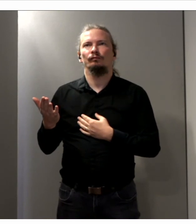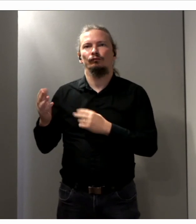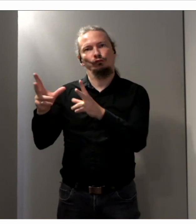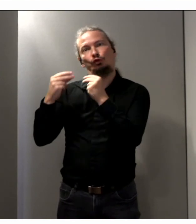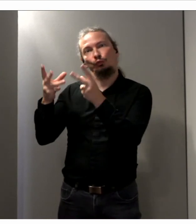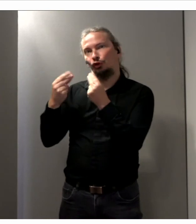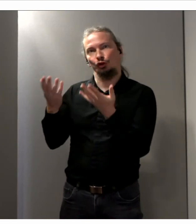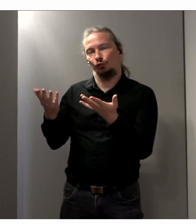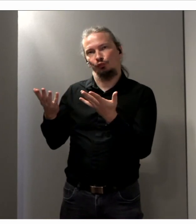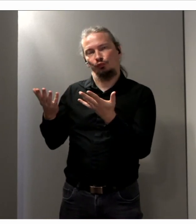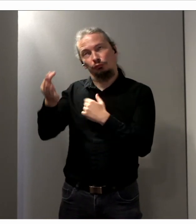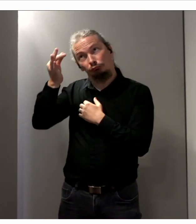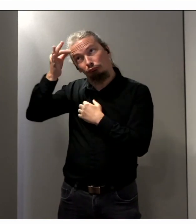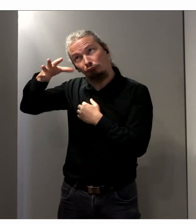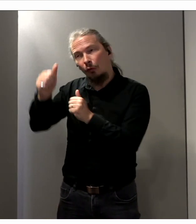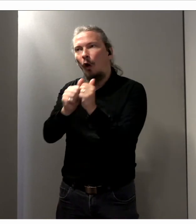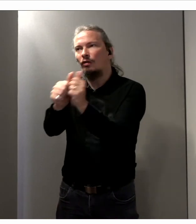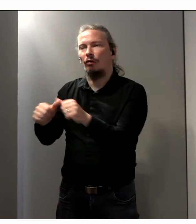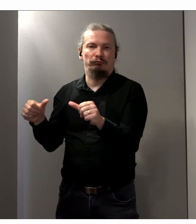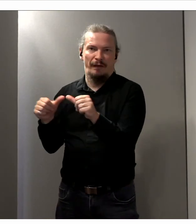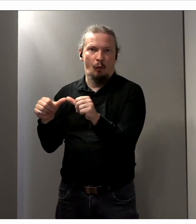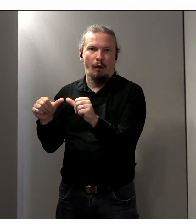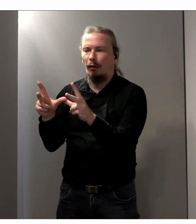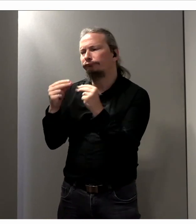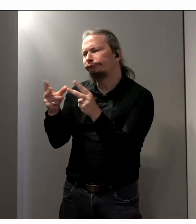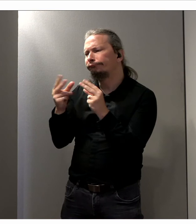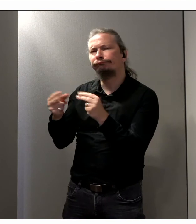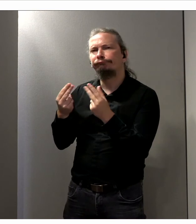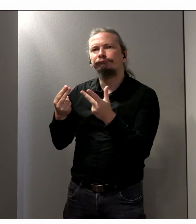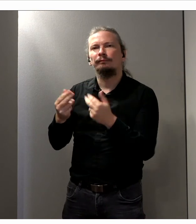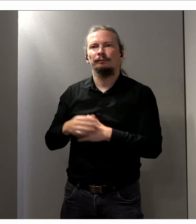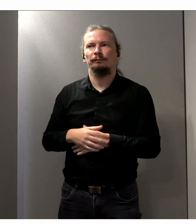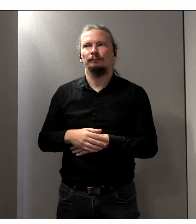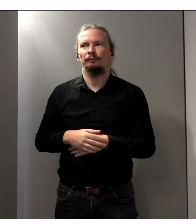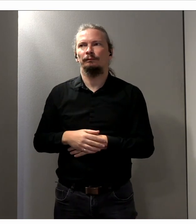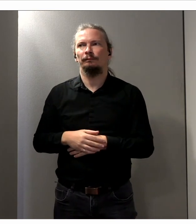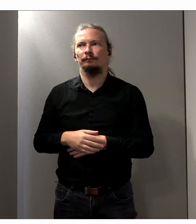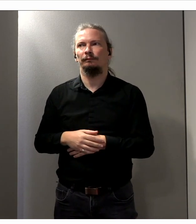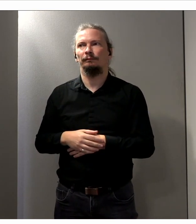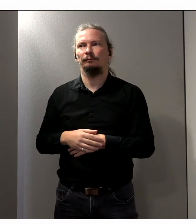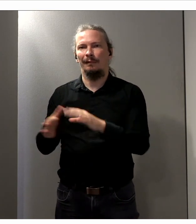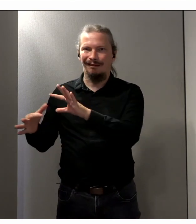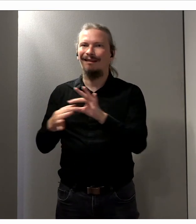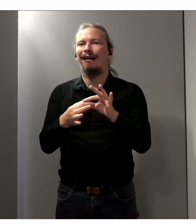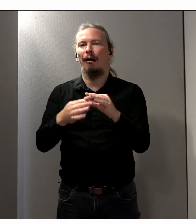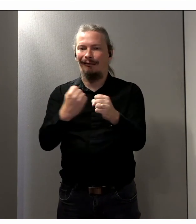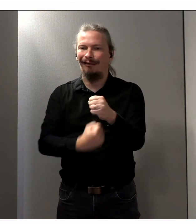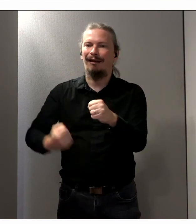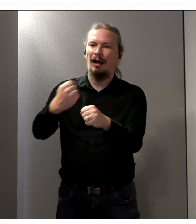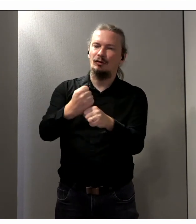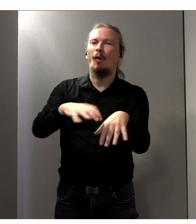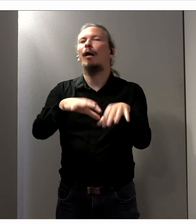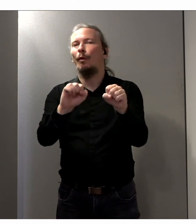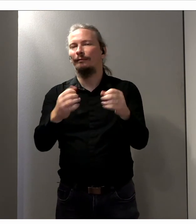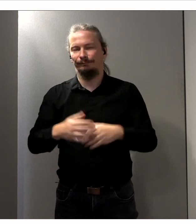ce qu'ils ont construit ensemble dans le cadre de l'emploi, de la création d'un